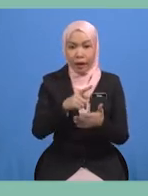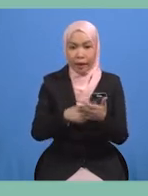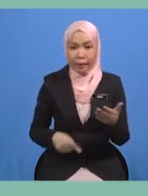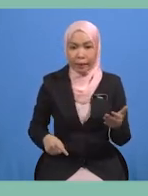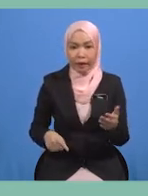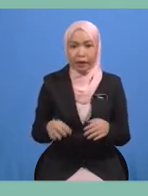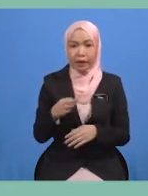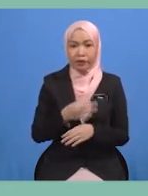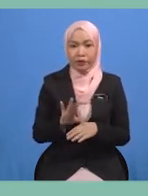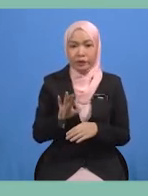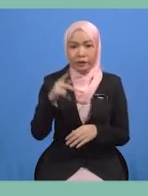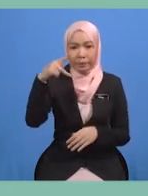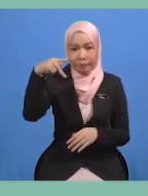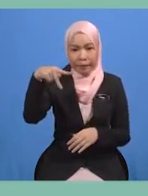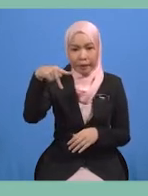Apakah fungsi P?